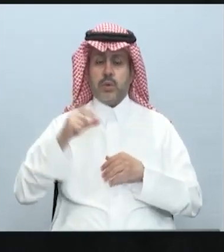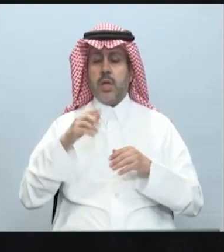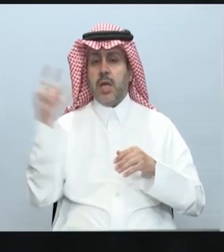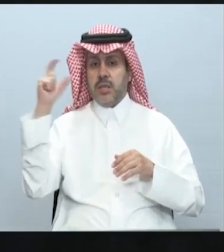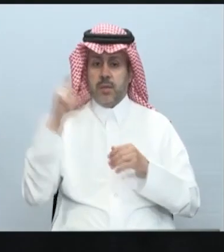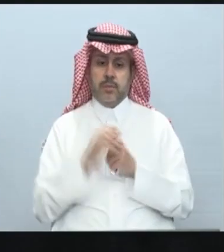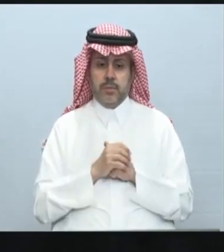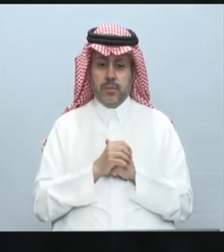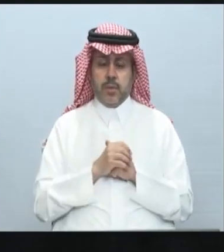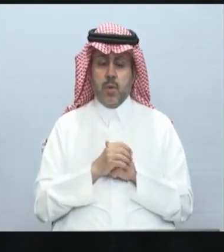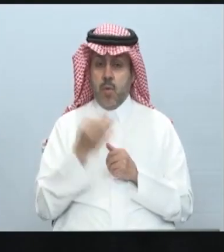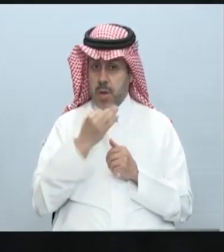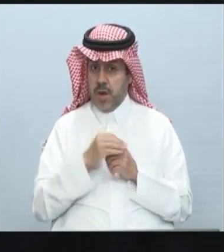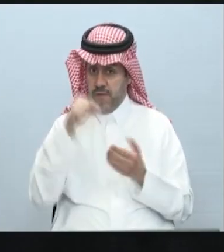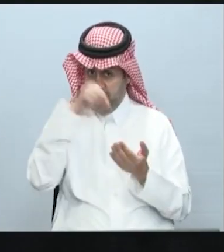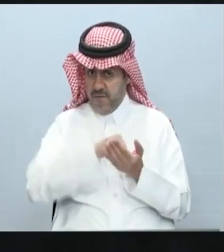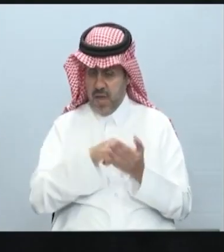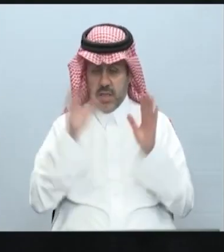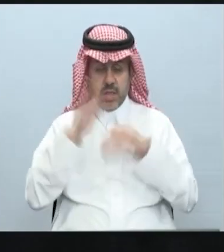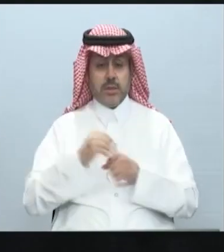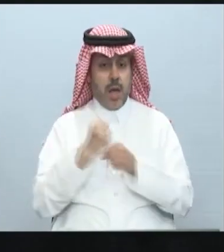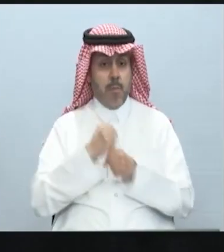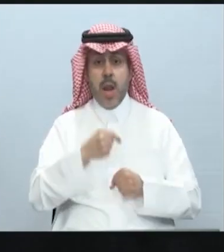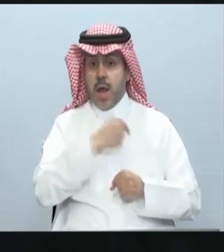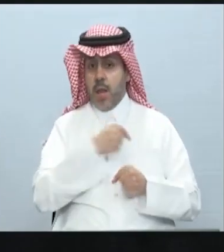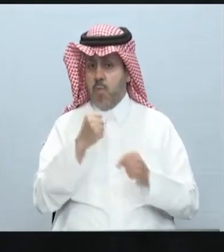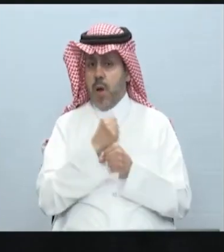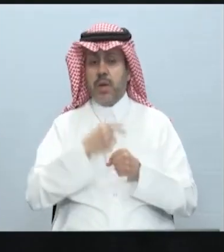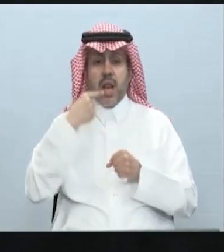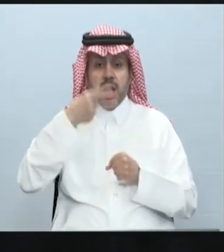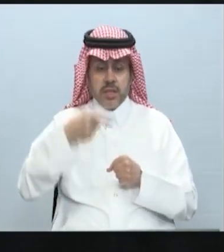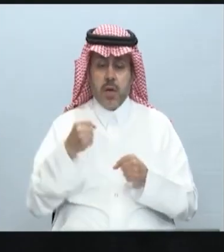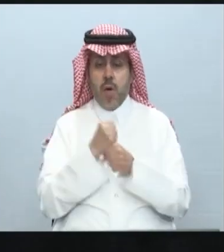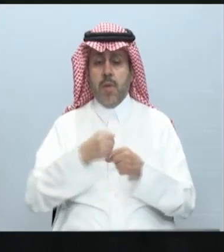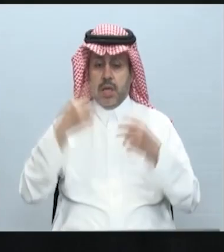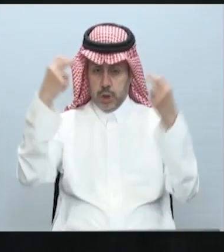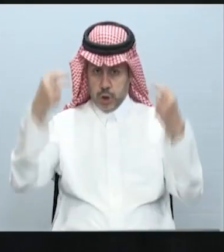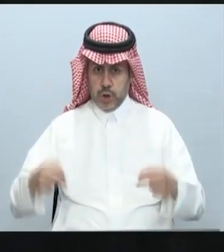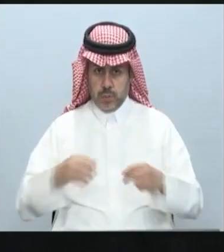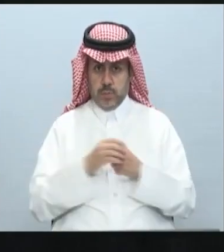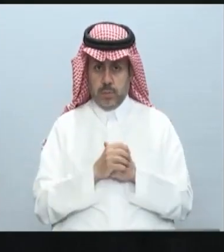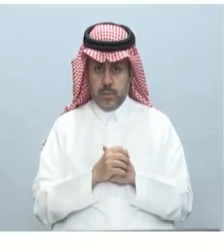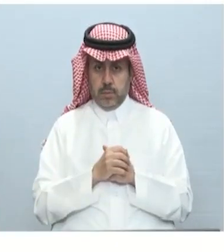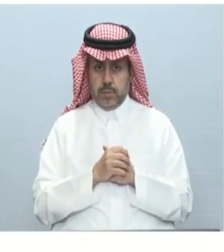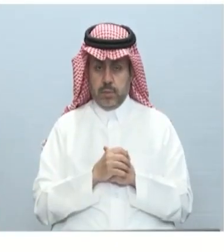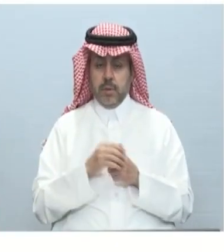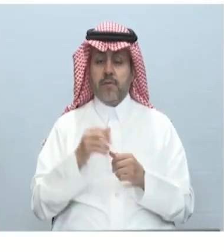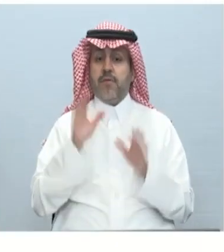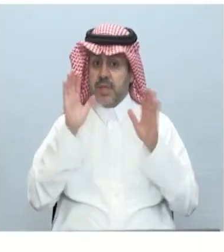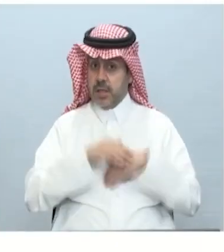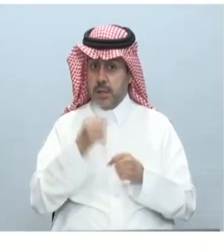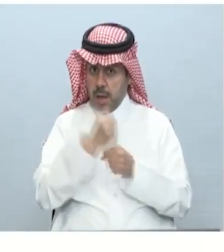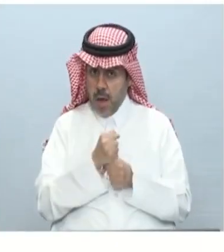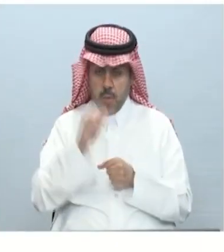وذكرنا لكم انها تتضمن ايضا عمل القلب واللساني والجوارح وقلنا ان فيها قيام وركوع